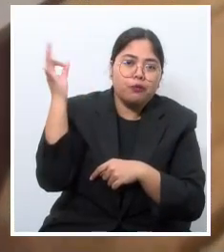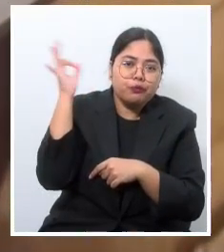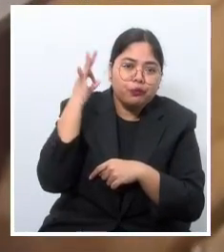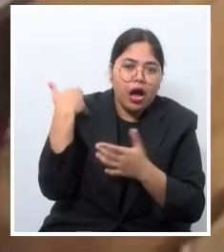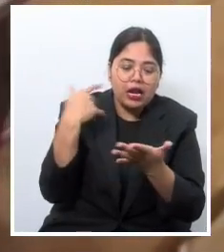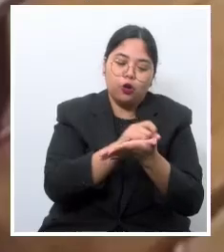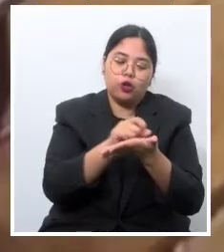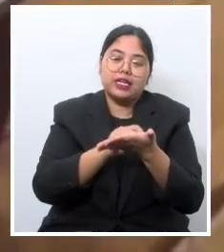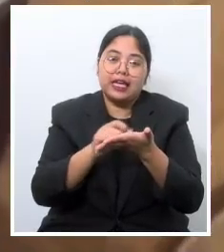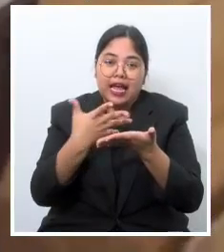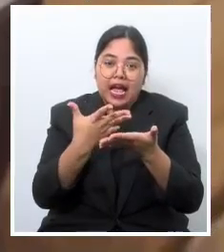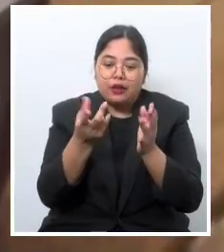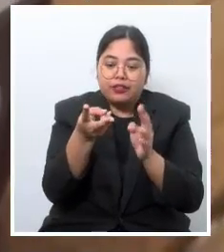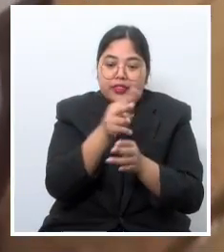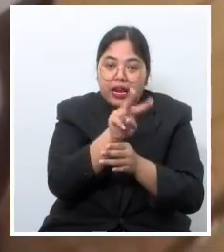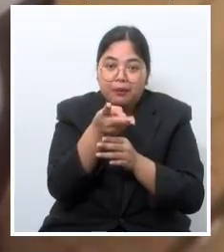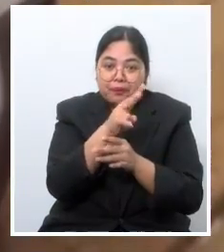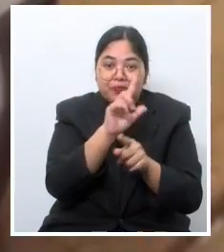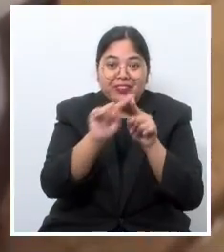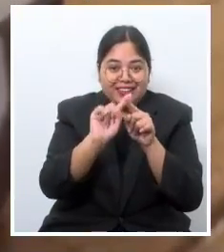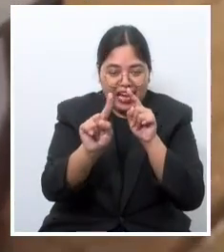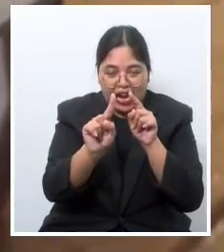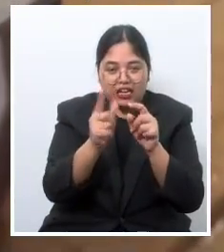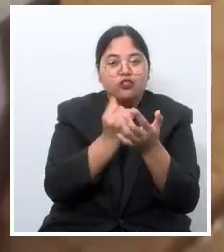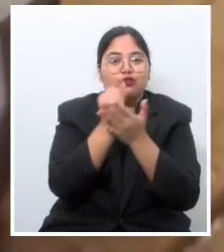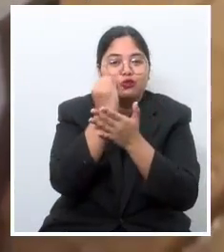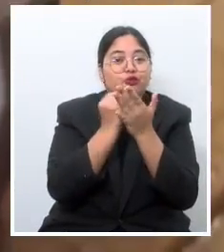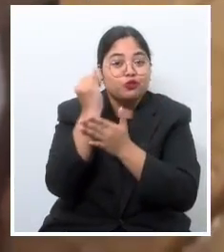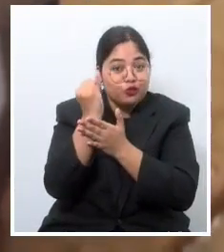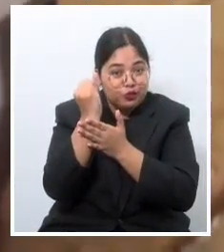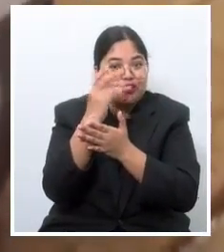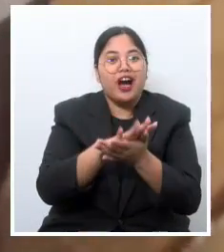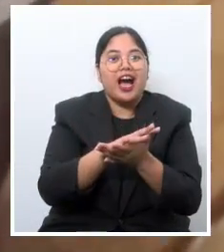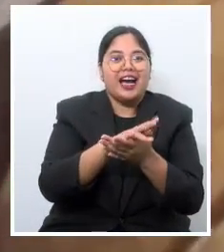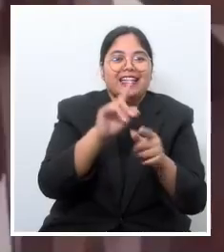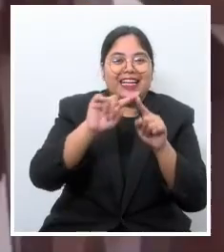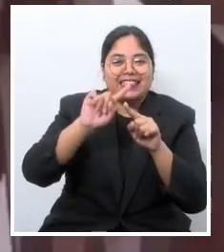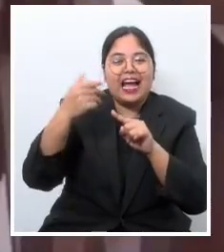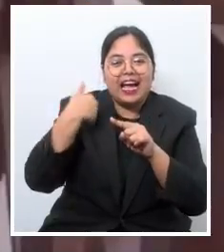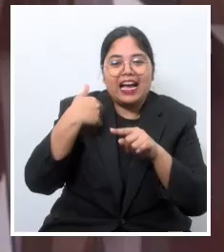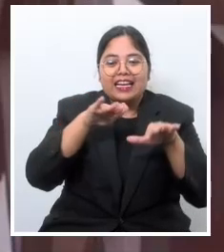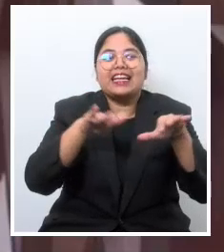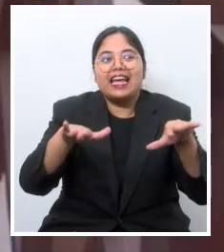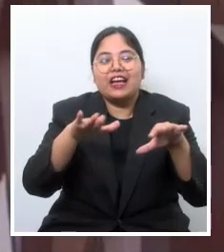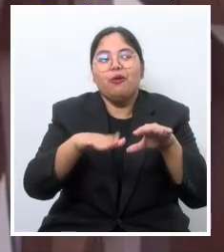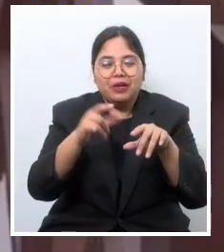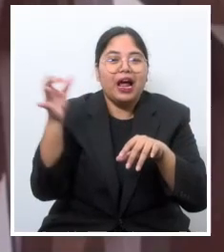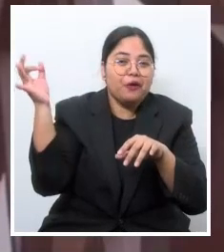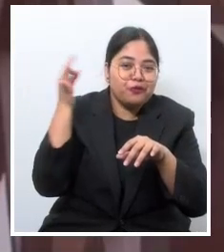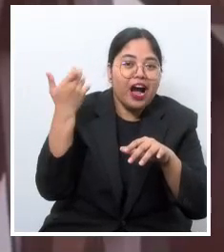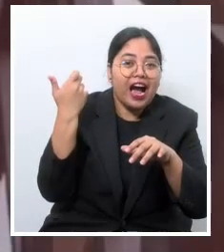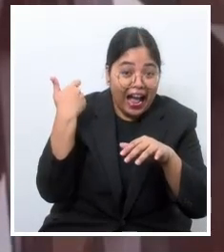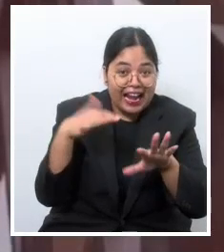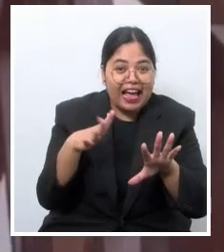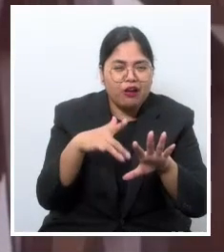นะอย่างเช่นเรียนสระที่เป็นสระเสียงกั้นแล้วก็สระเสียงยาวเรียบร้อยแล้วอ่าเด็กก็จะเขียนตามคำบอกคำไหนที่เด็ก